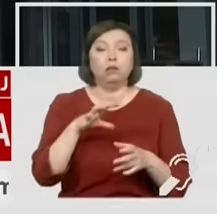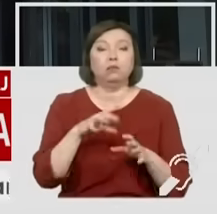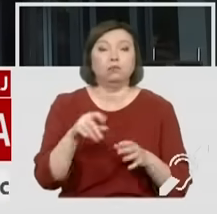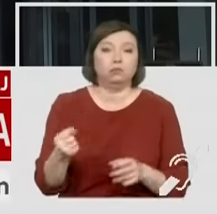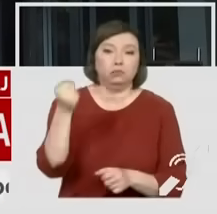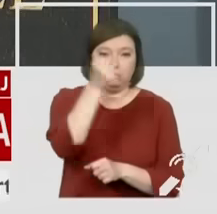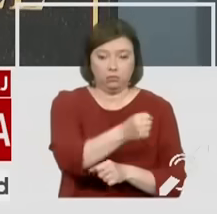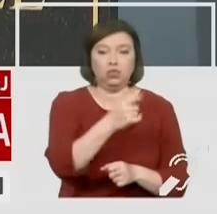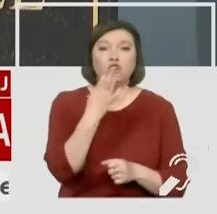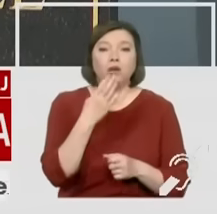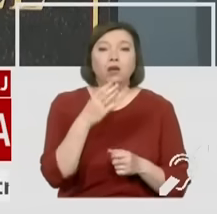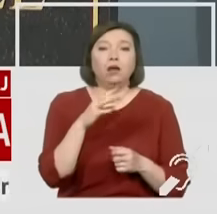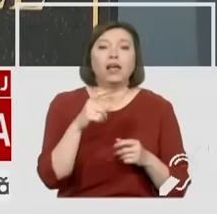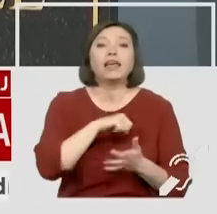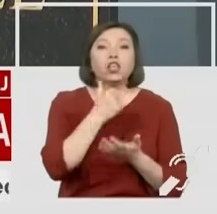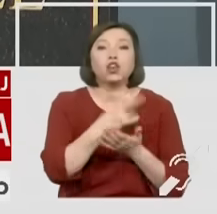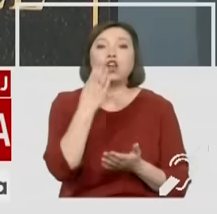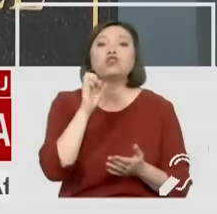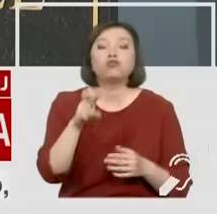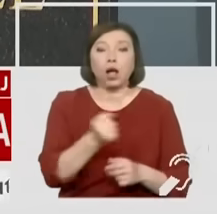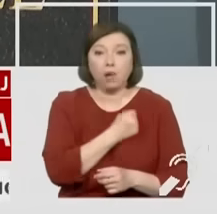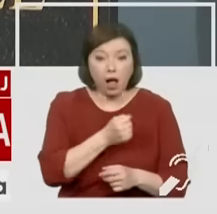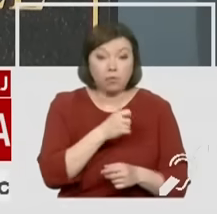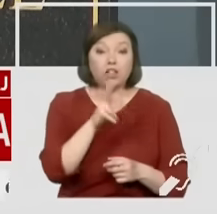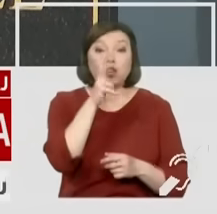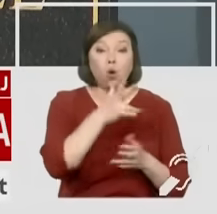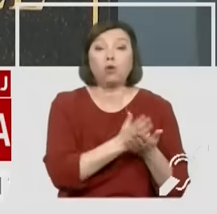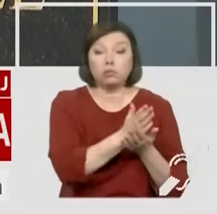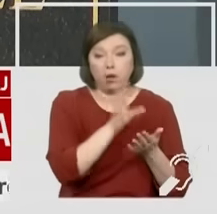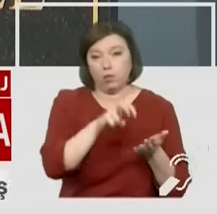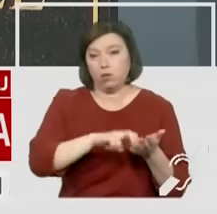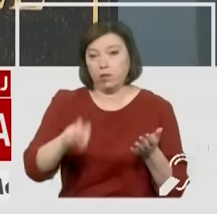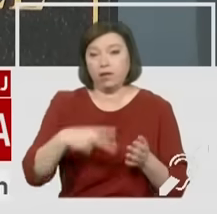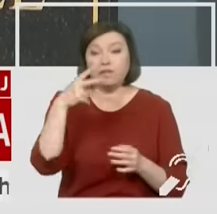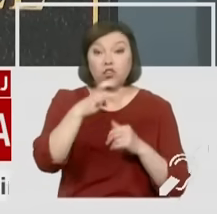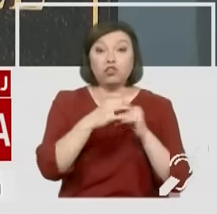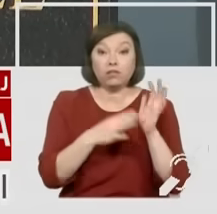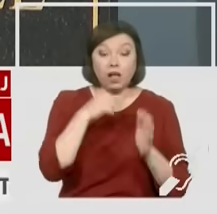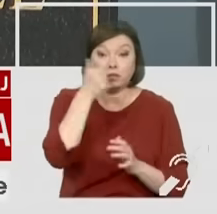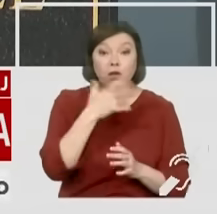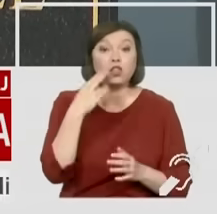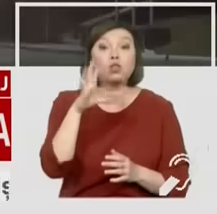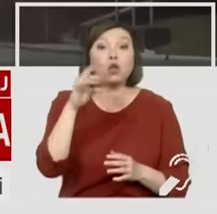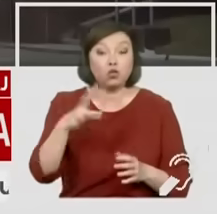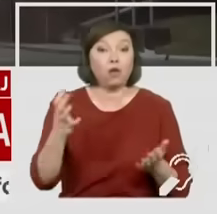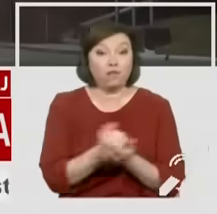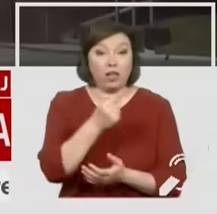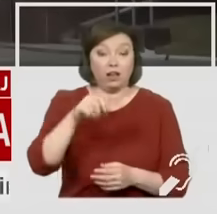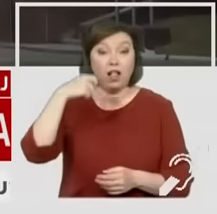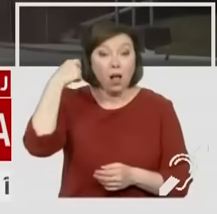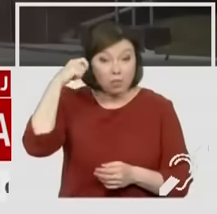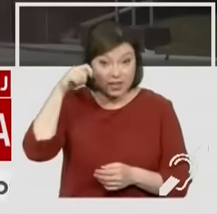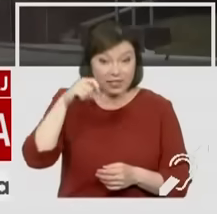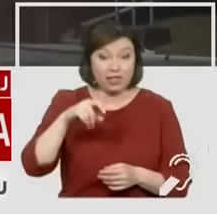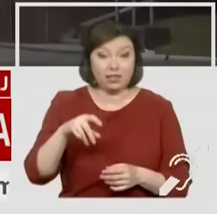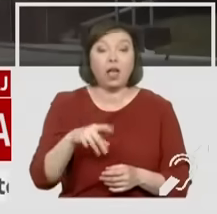al statului major al Republicii Moldova și demis 3 ani mai târziu. În 2019, după ce Igor Dodon a câștigat alegerile